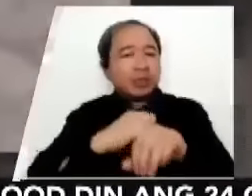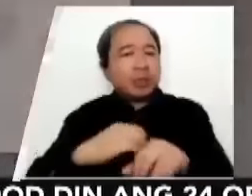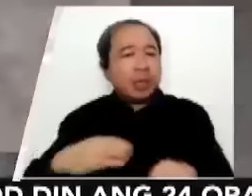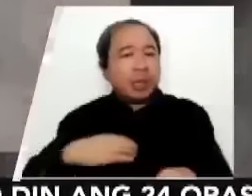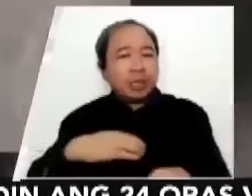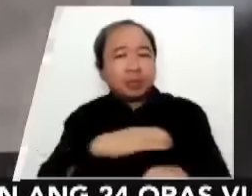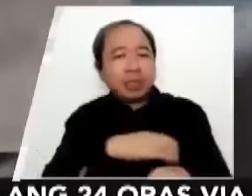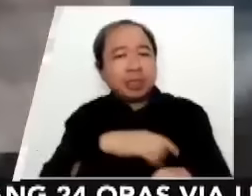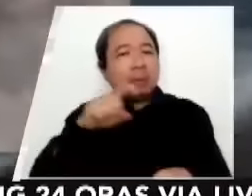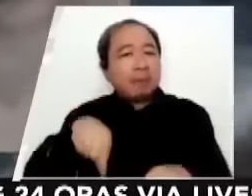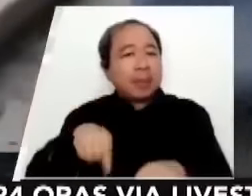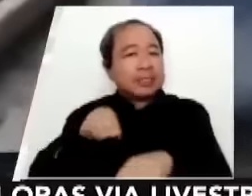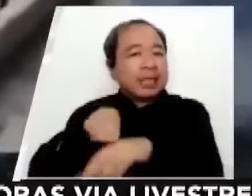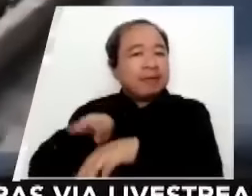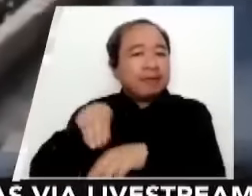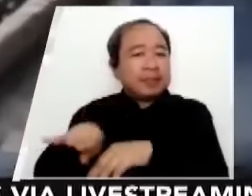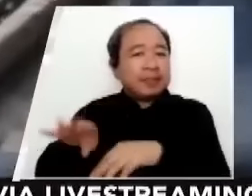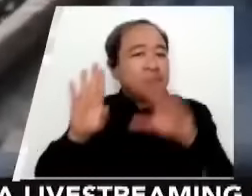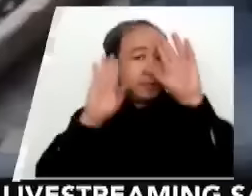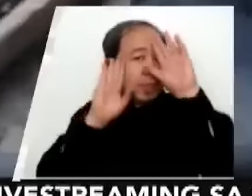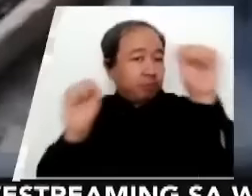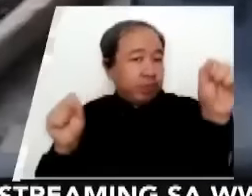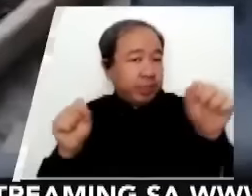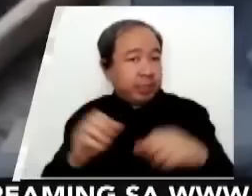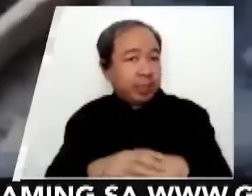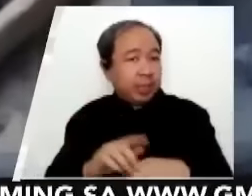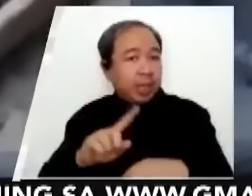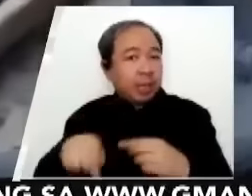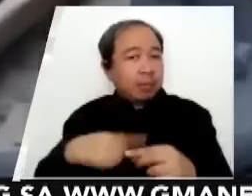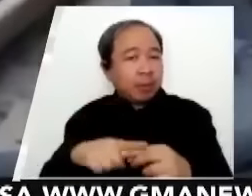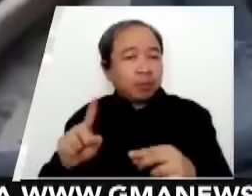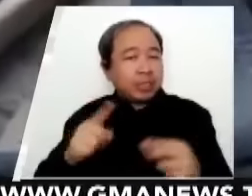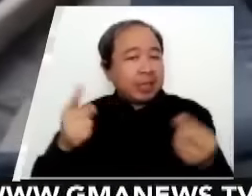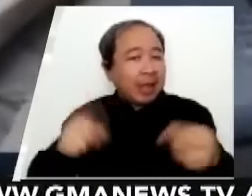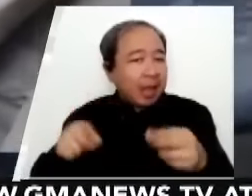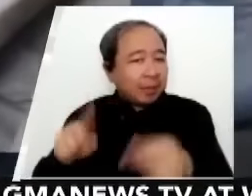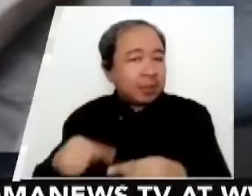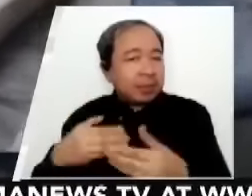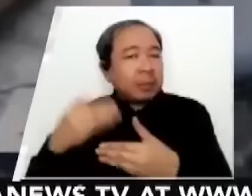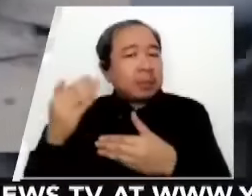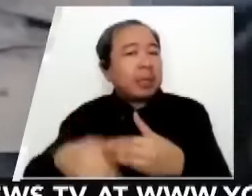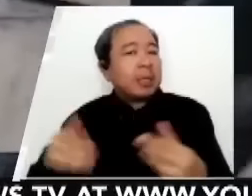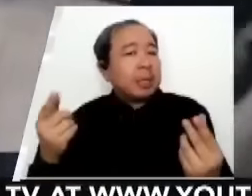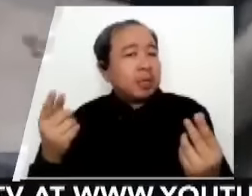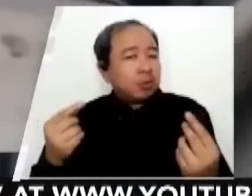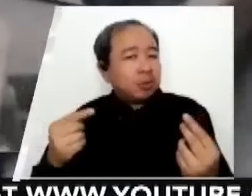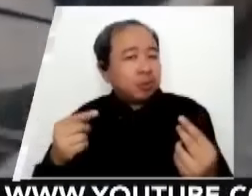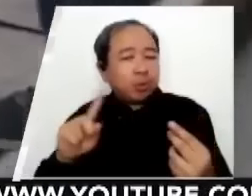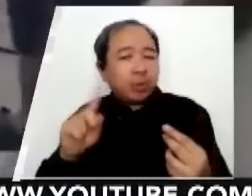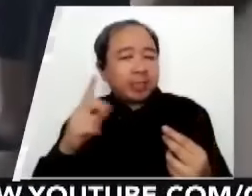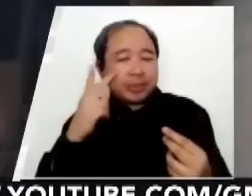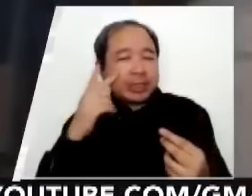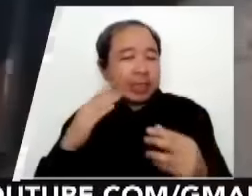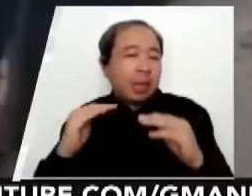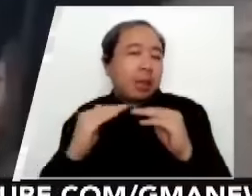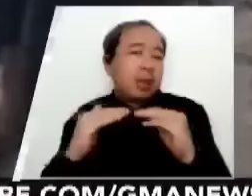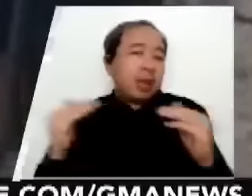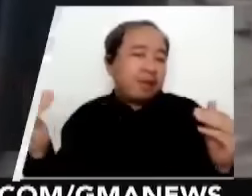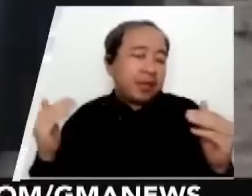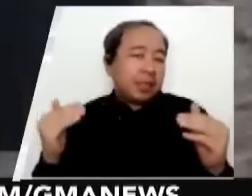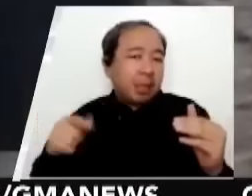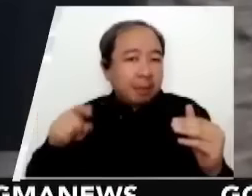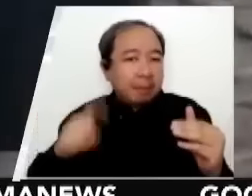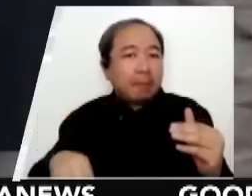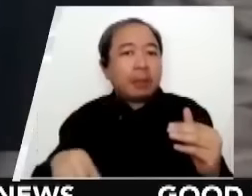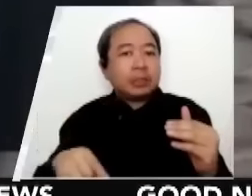the President, ito na, invoke na natin, o ito, hindi pa naman ito yung threshold, yung level na kailangan matrigger